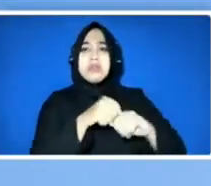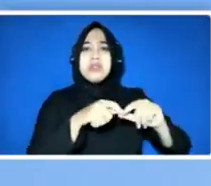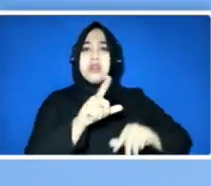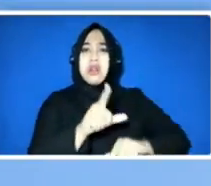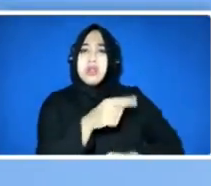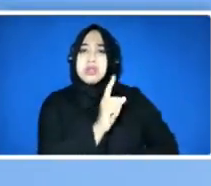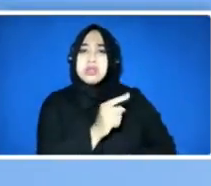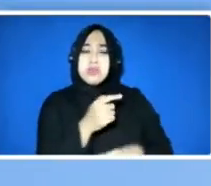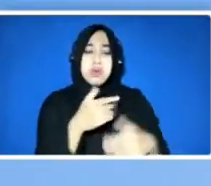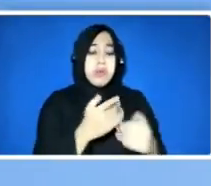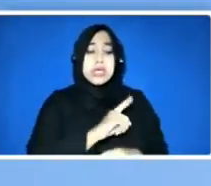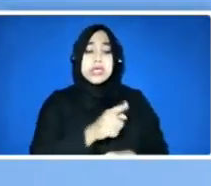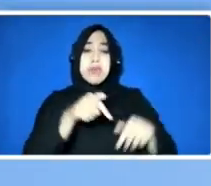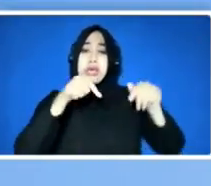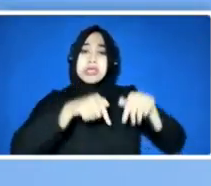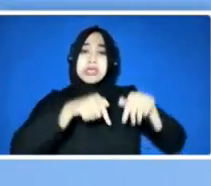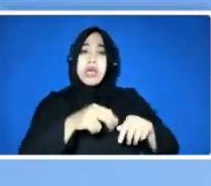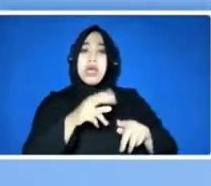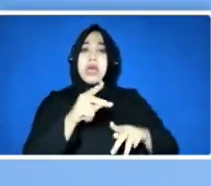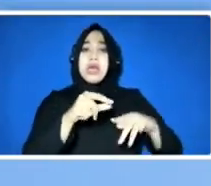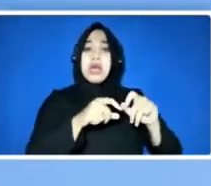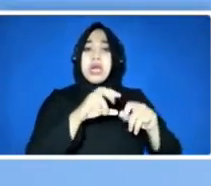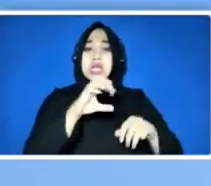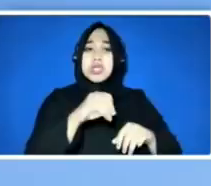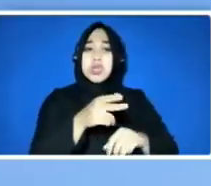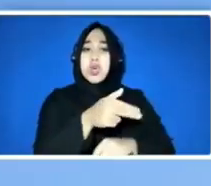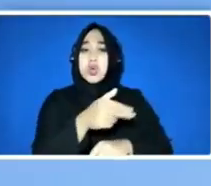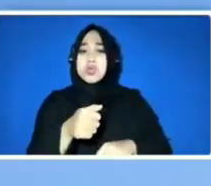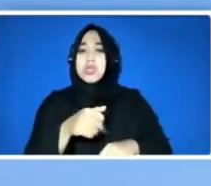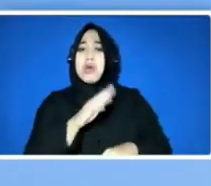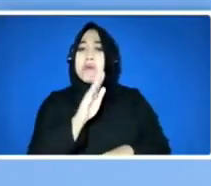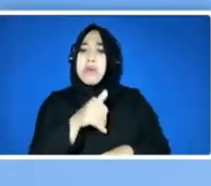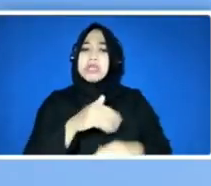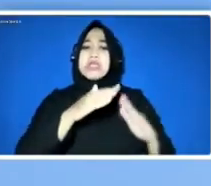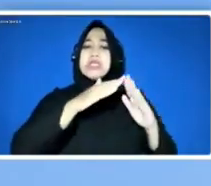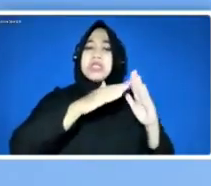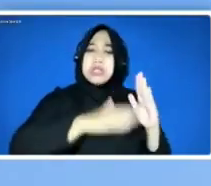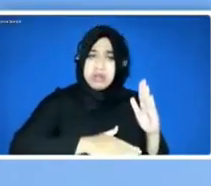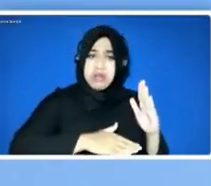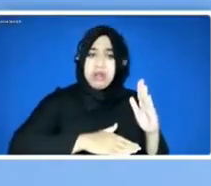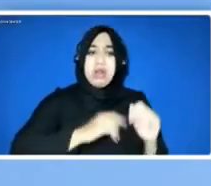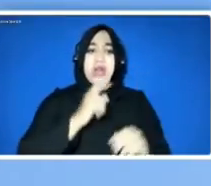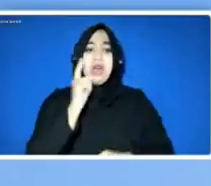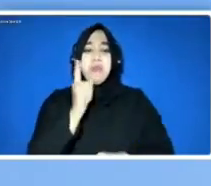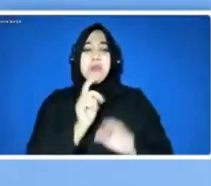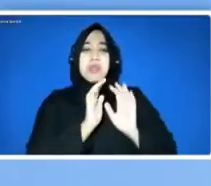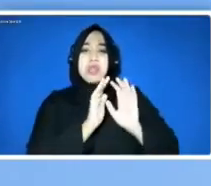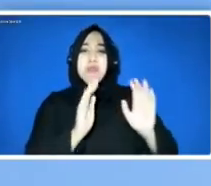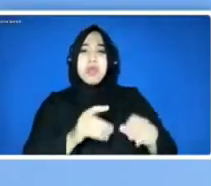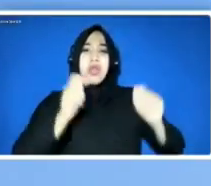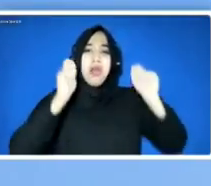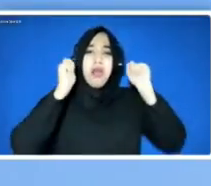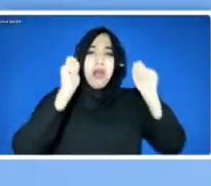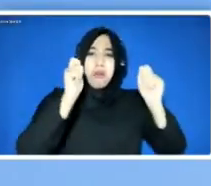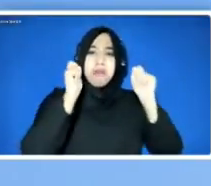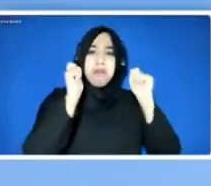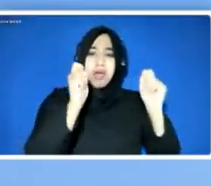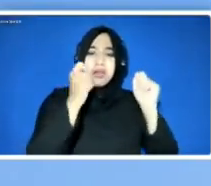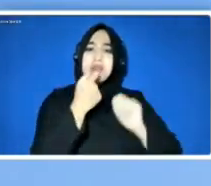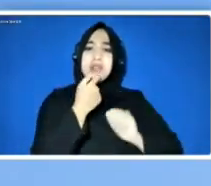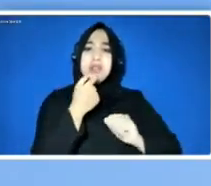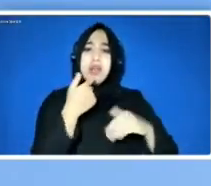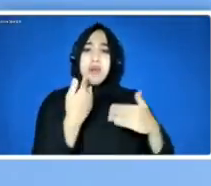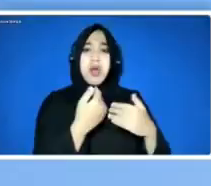karena sampai saat ini rasio kontak tracing di Indonesia itu masih sangat rendah. Pemerintah lebih banyak mengkampanyekan